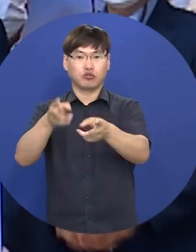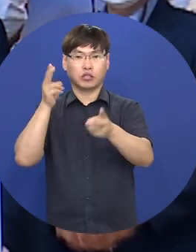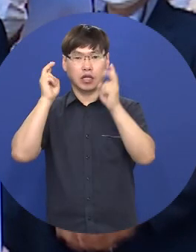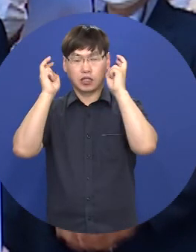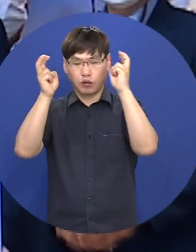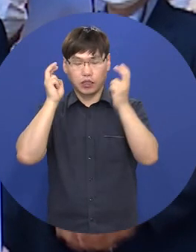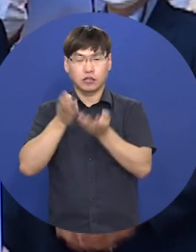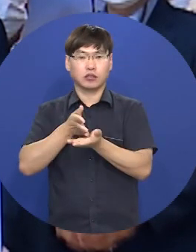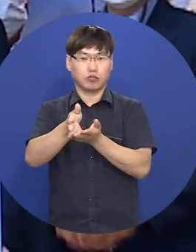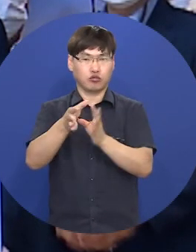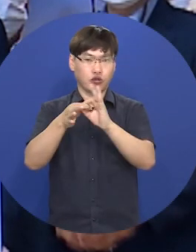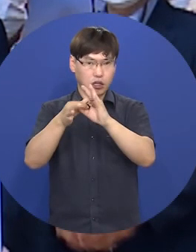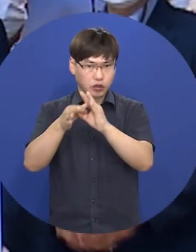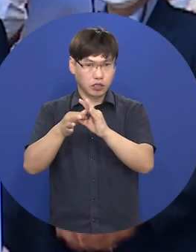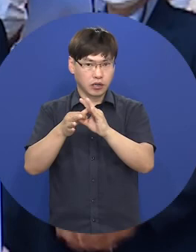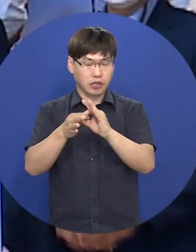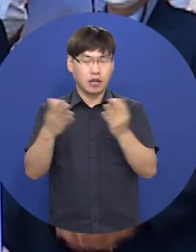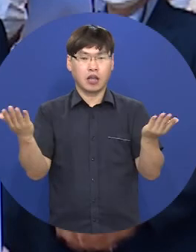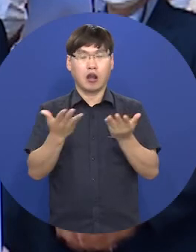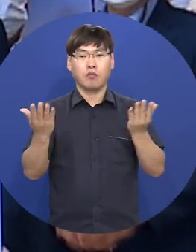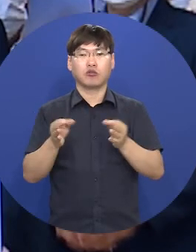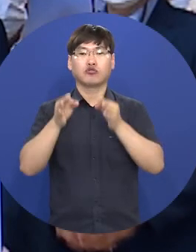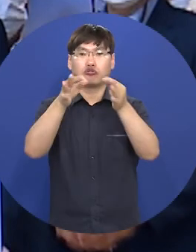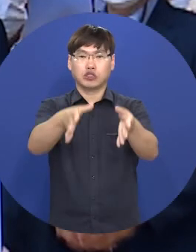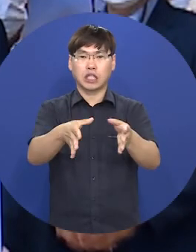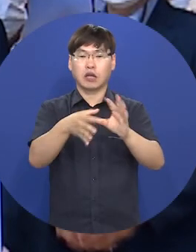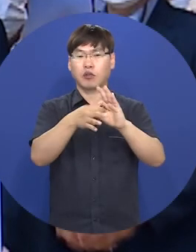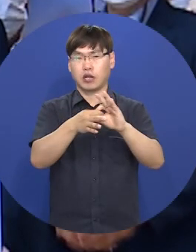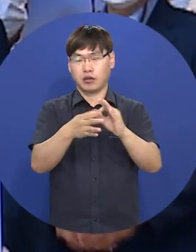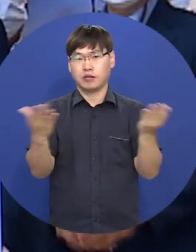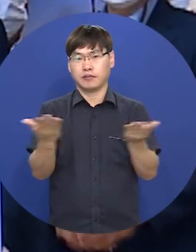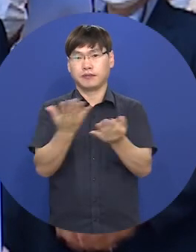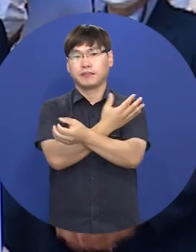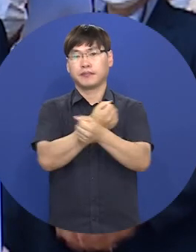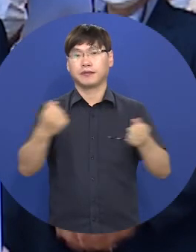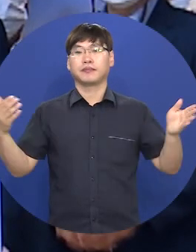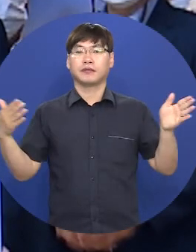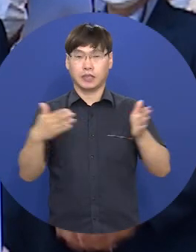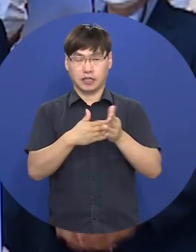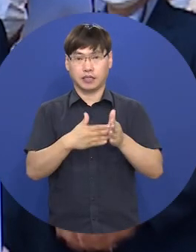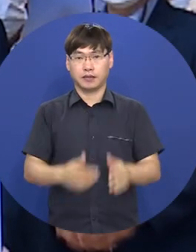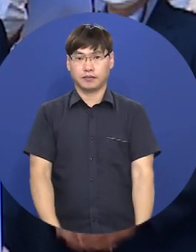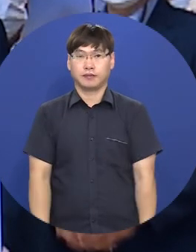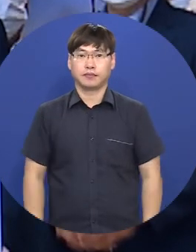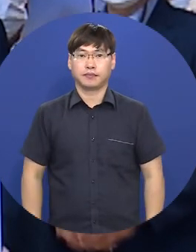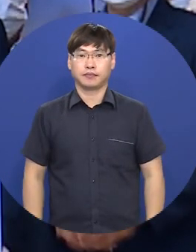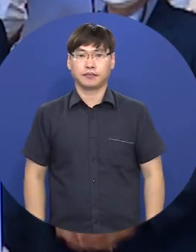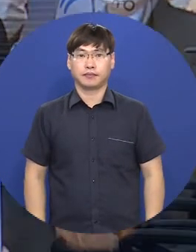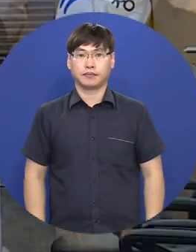기업 JNY와 평창 스마트 에너지 사업 투자 유치를 위한 업무 협약을 체결했습니다.